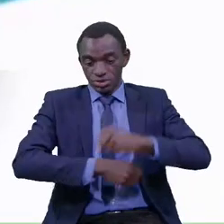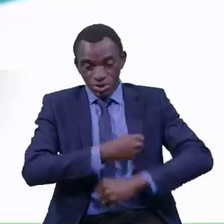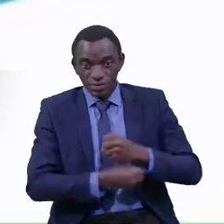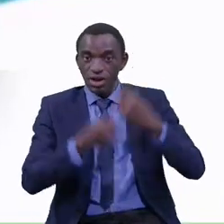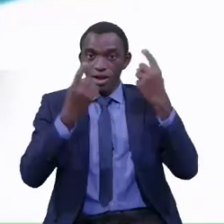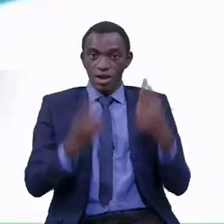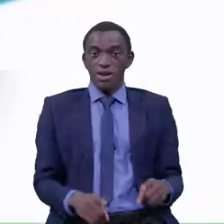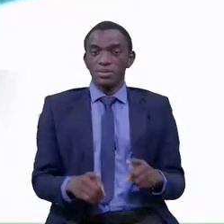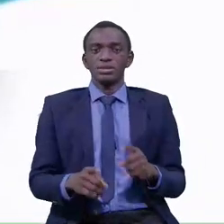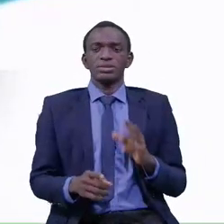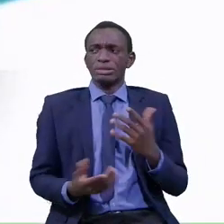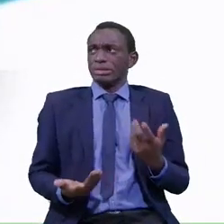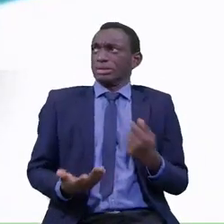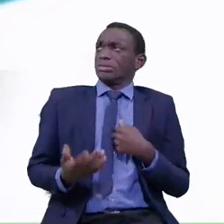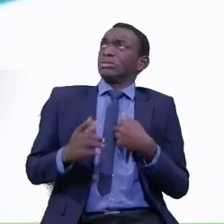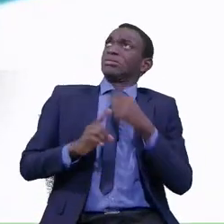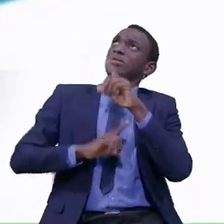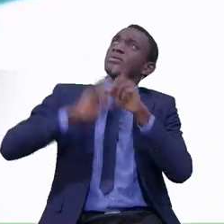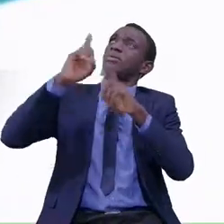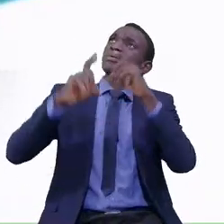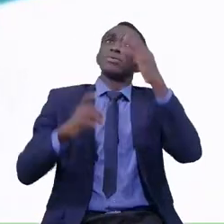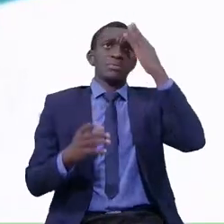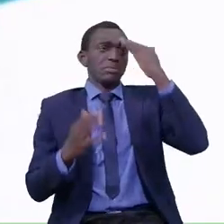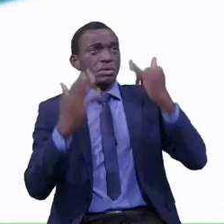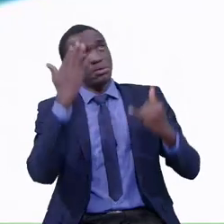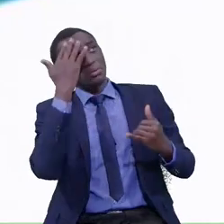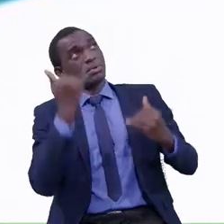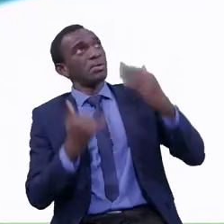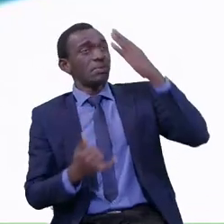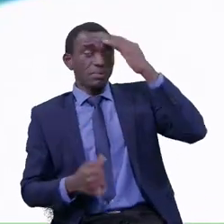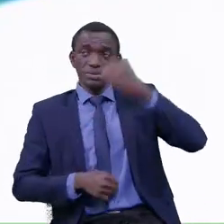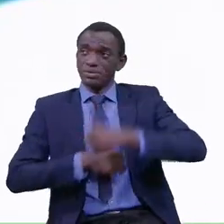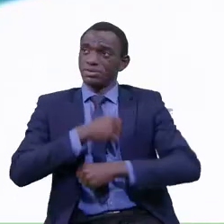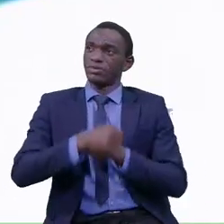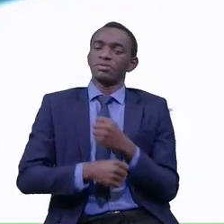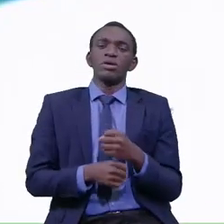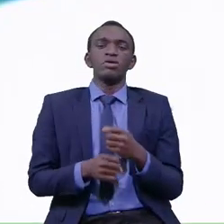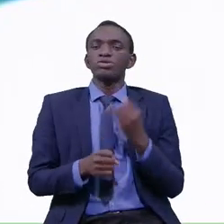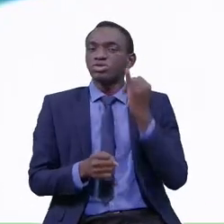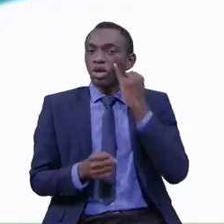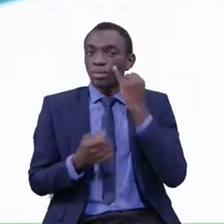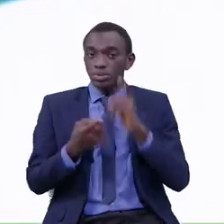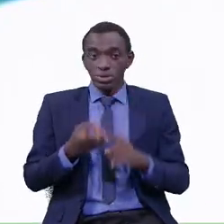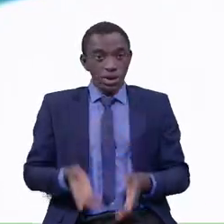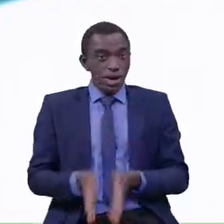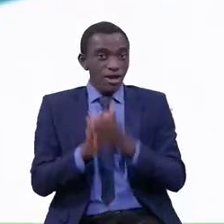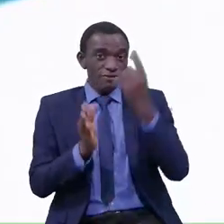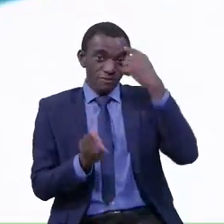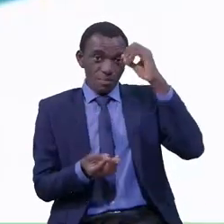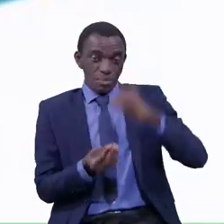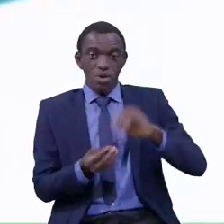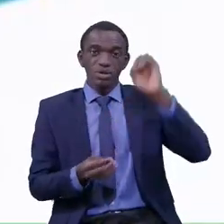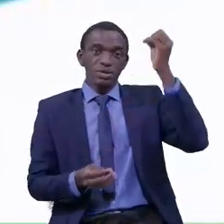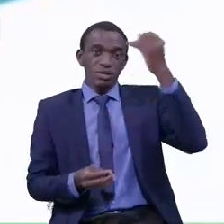ils posent des questions à Dieu. Questions à Dieu, pourquoi, pourquoi? Au lieu de demander plus de grâce, beaucoup plus de grâce, une